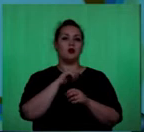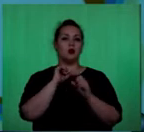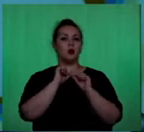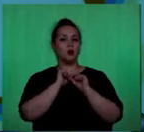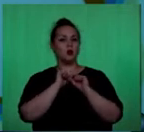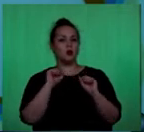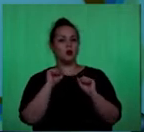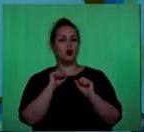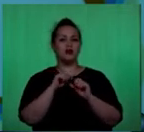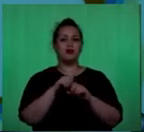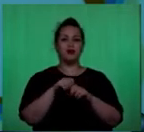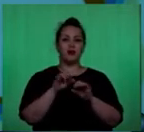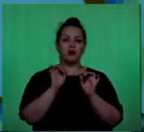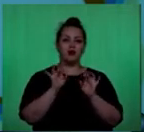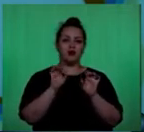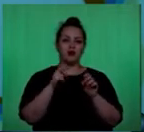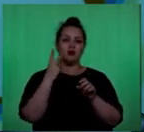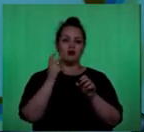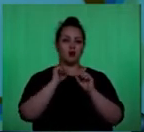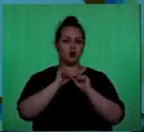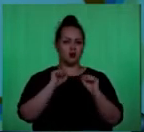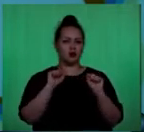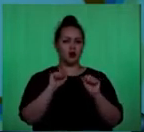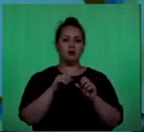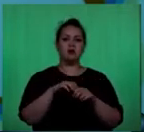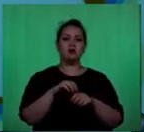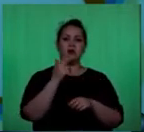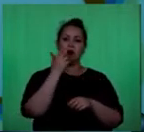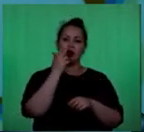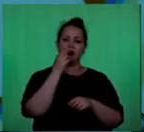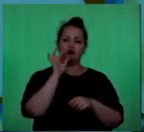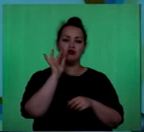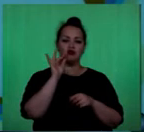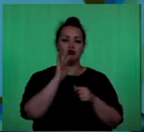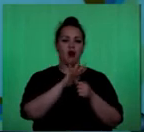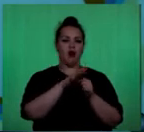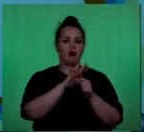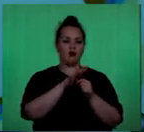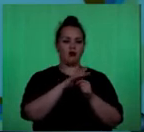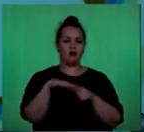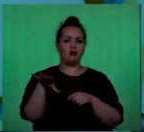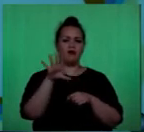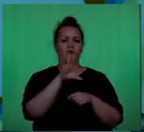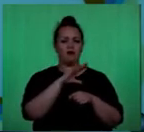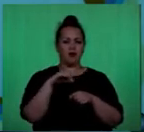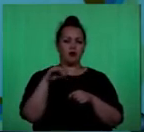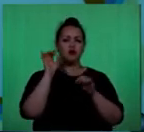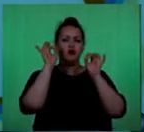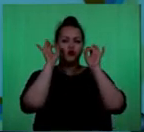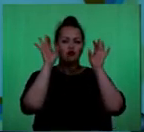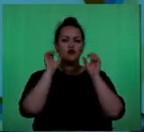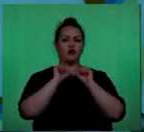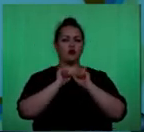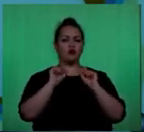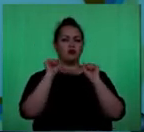в нашем рассказе два героя малыш и карлсон все неизвестные нами герои